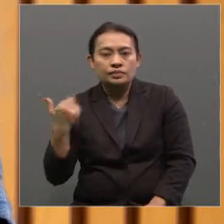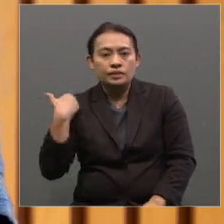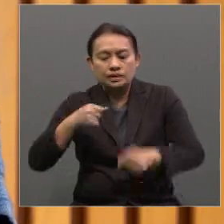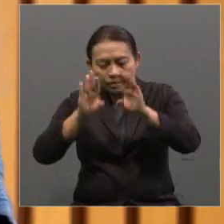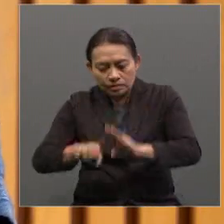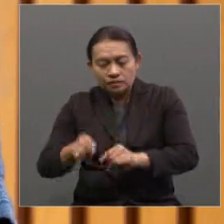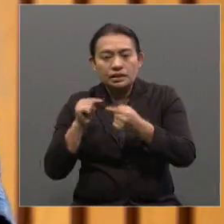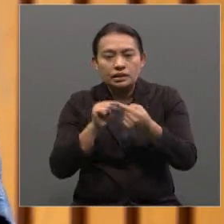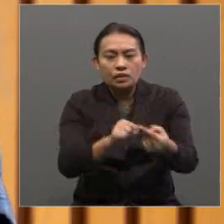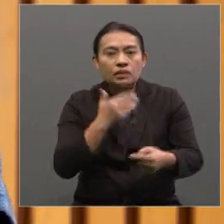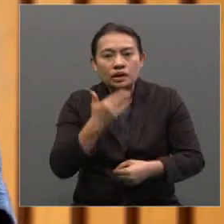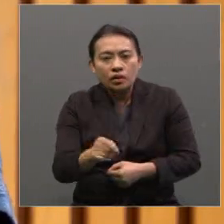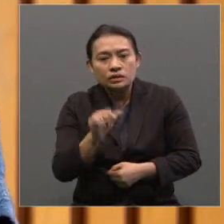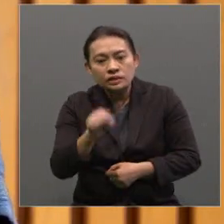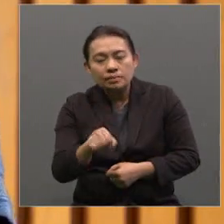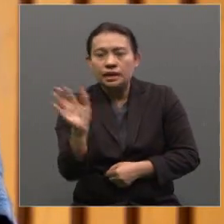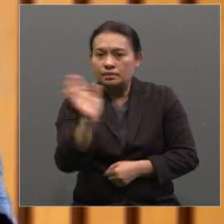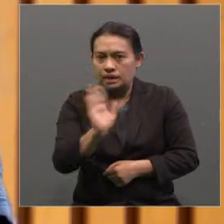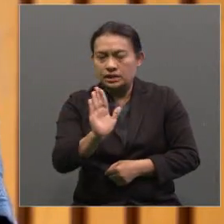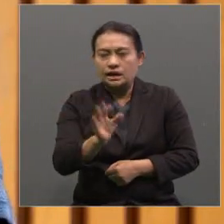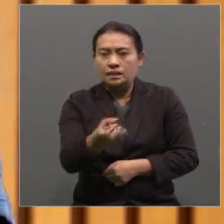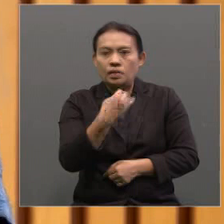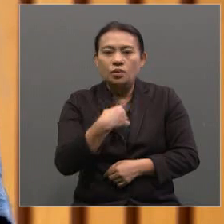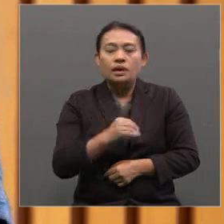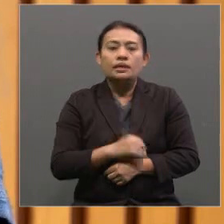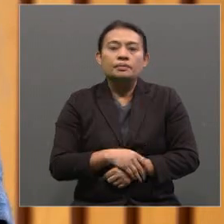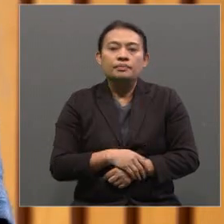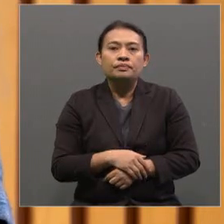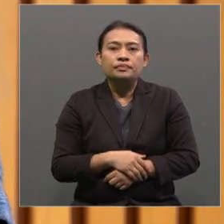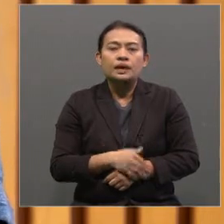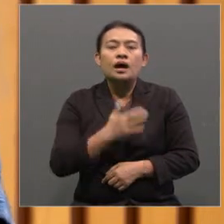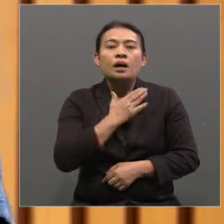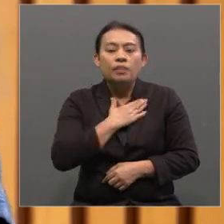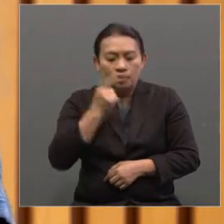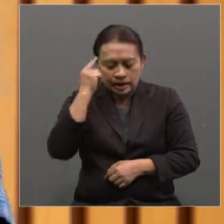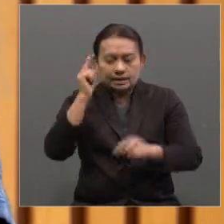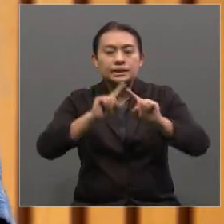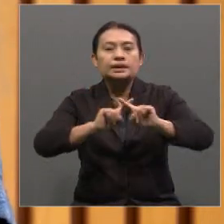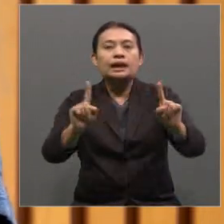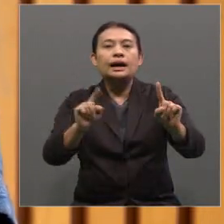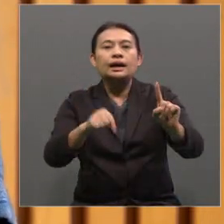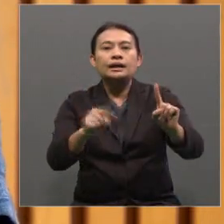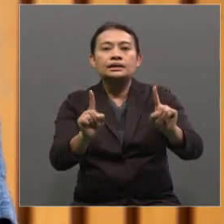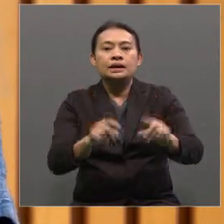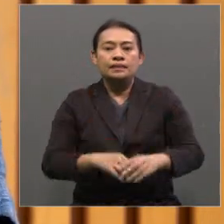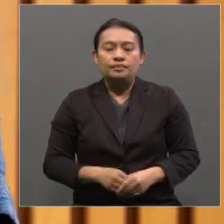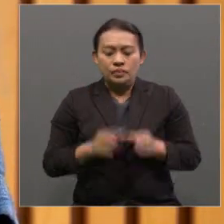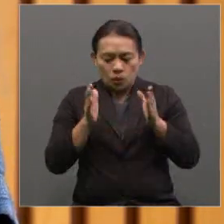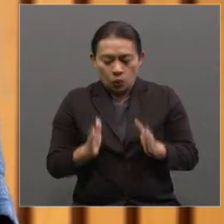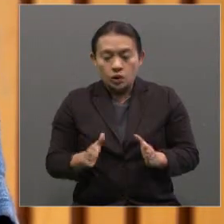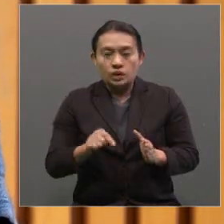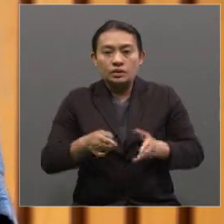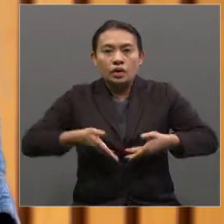ช่หรือไม่ก็ต้องตอบว่าไม่ใช ่ นะครับเพราะนั้นกรณีนี้นะครับผมอาจจะมองต่างจากคนอื่นนะผมคิดว่ามนุษย์เนี่ยมันเกิดม